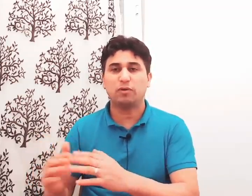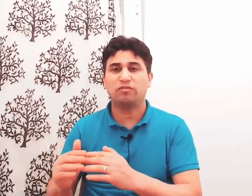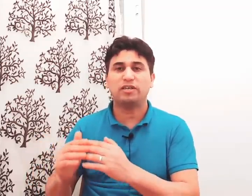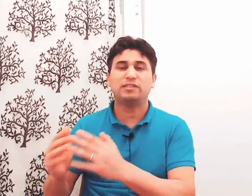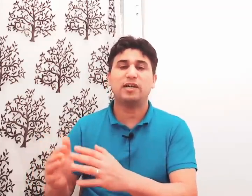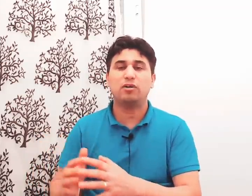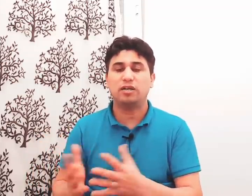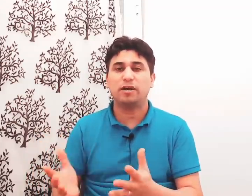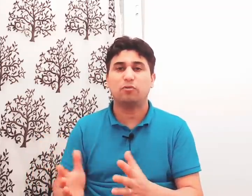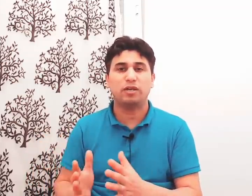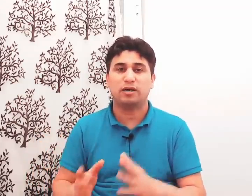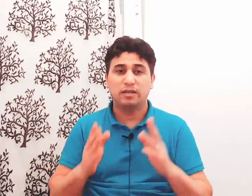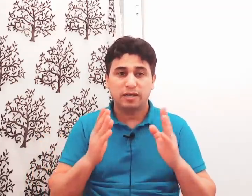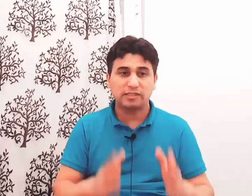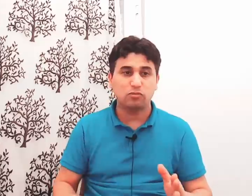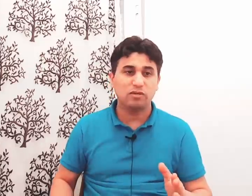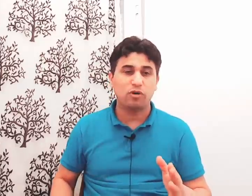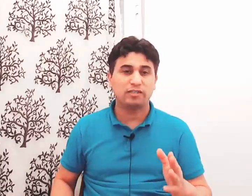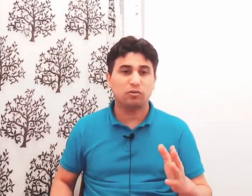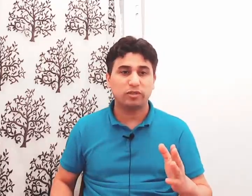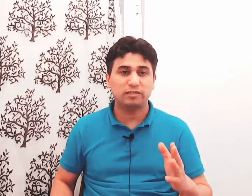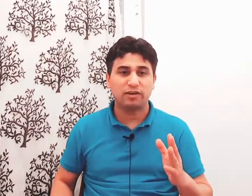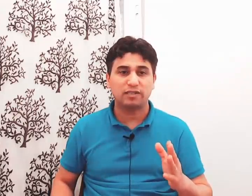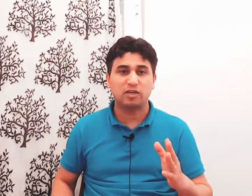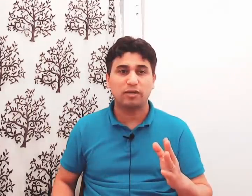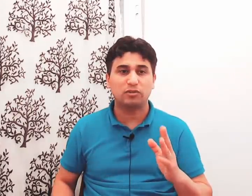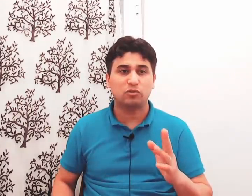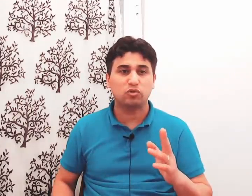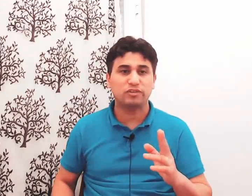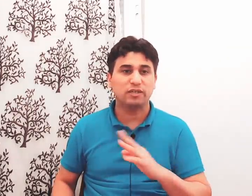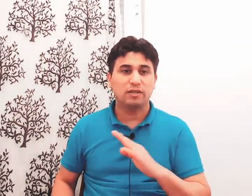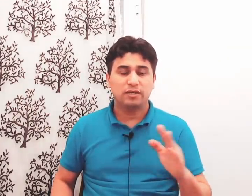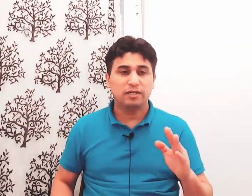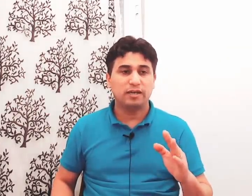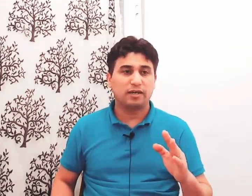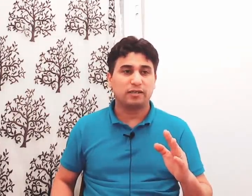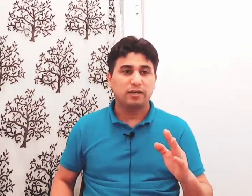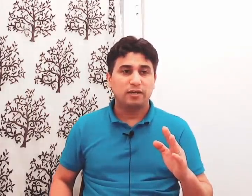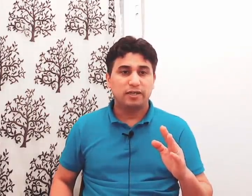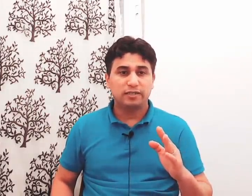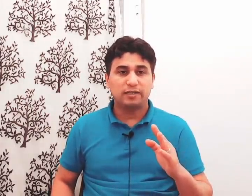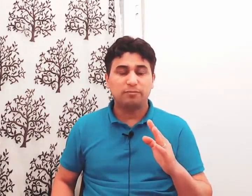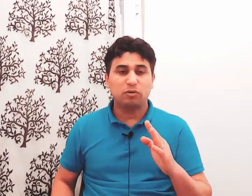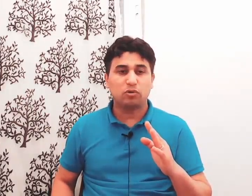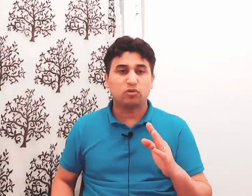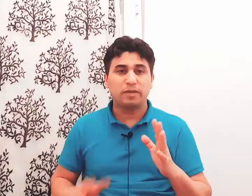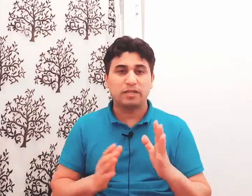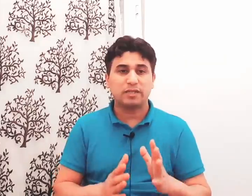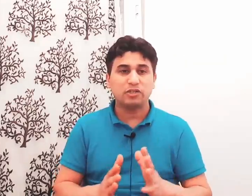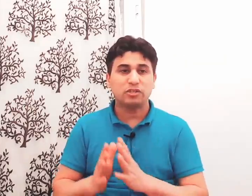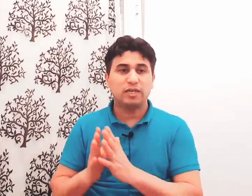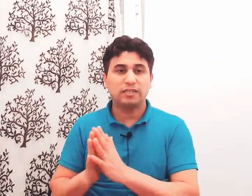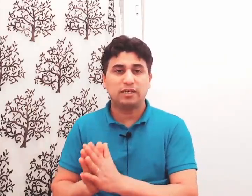اي لحظه ولا في اي ساعه اللي بغاو، لا خصوا لهم واحد التوقيت فقط هما يقدروا يخرجوا فيه يعني لا غير. يعني غادي يبداو يخرجوا